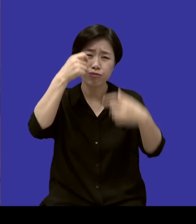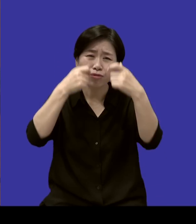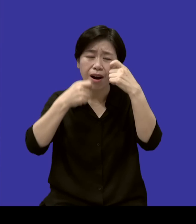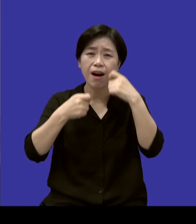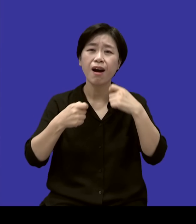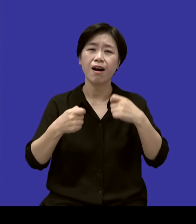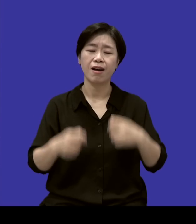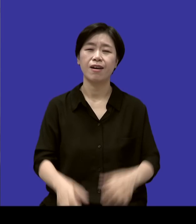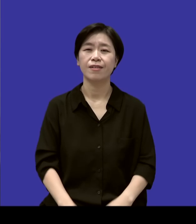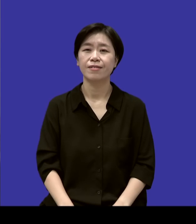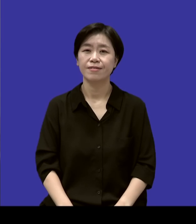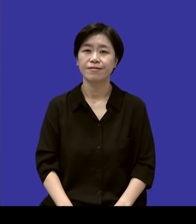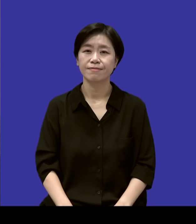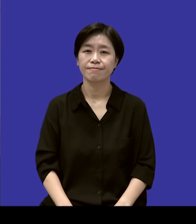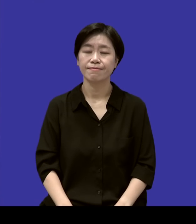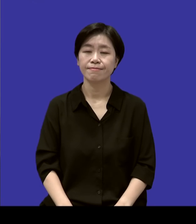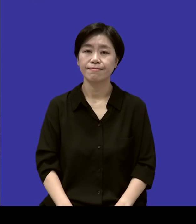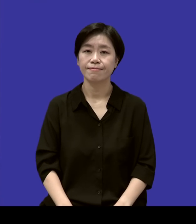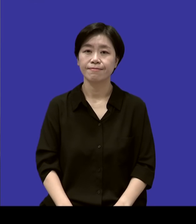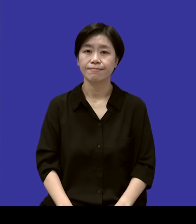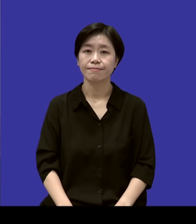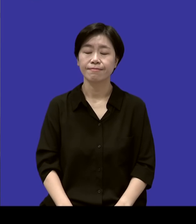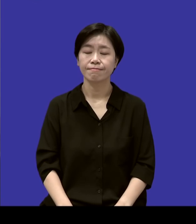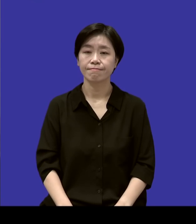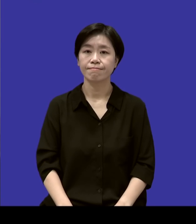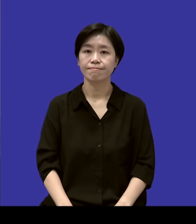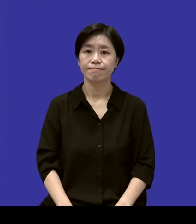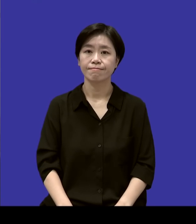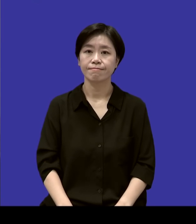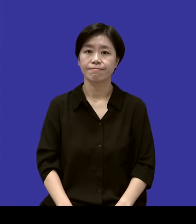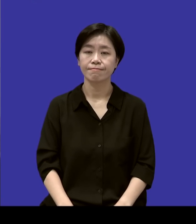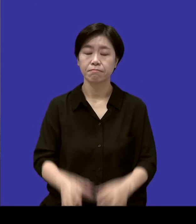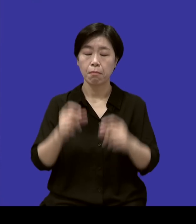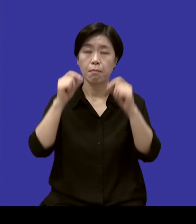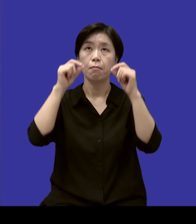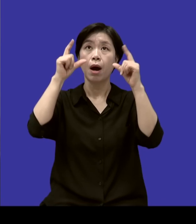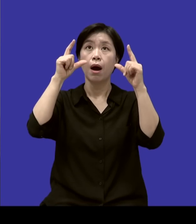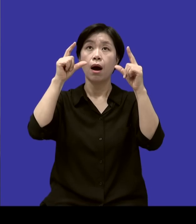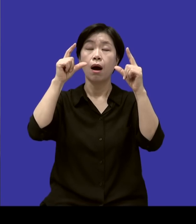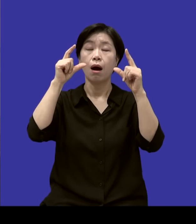모양이에요. 그리고 깨어나서 딱 이렇게 보니까